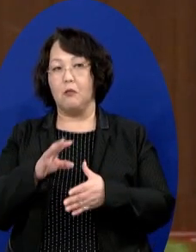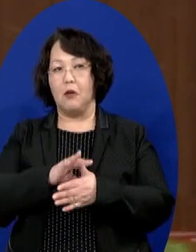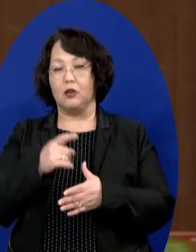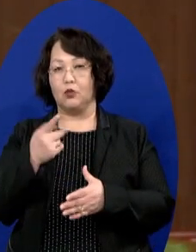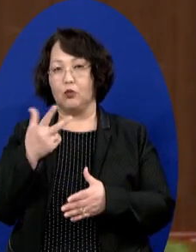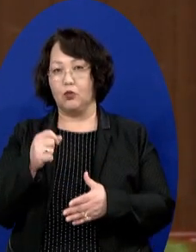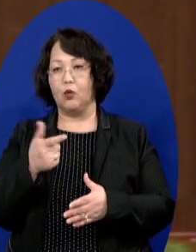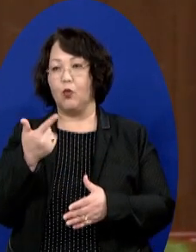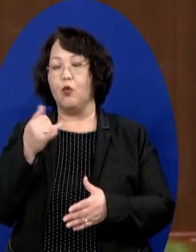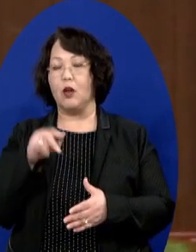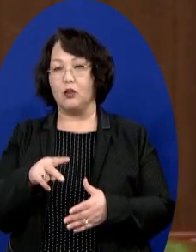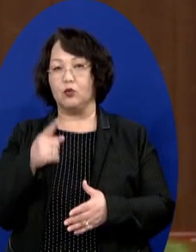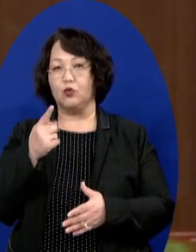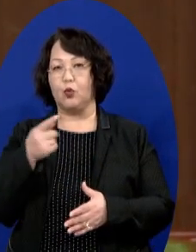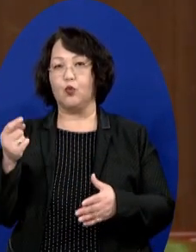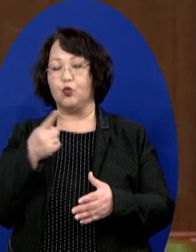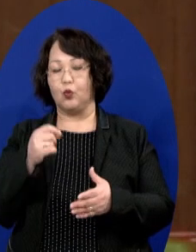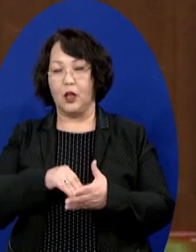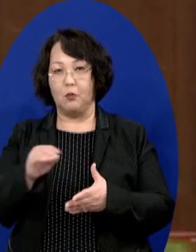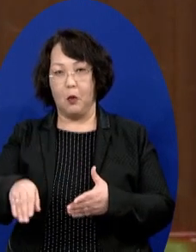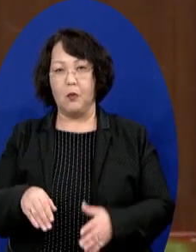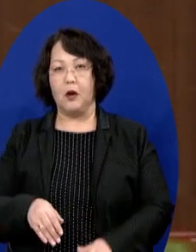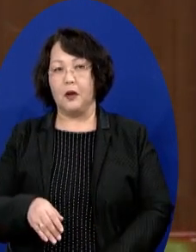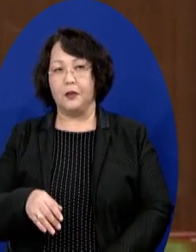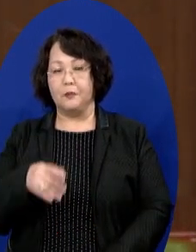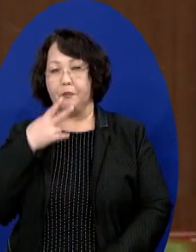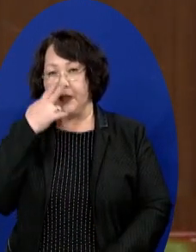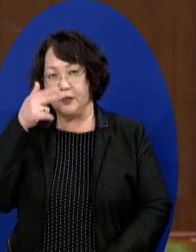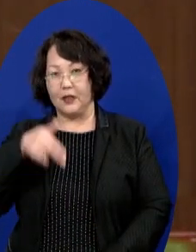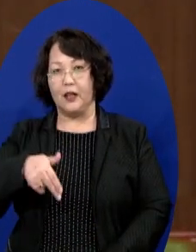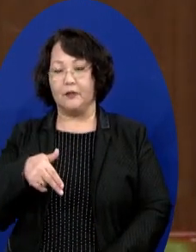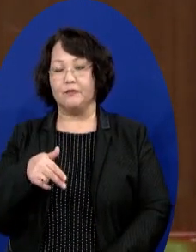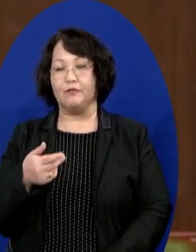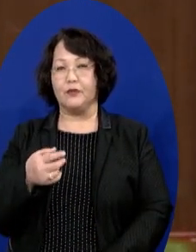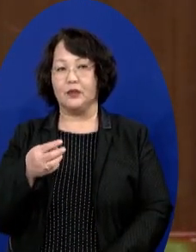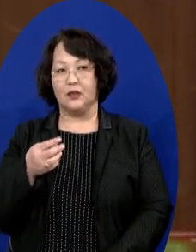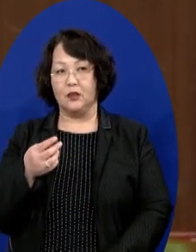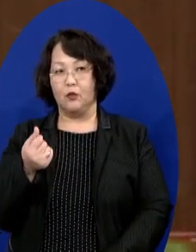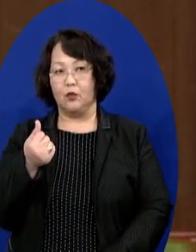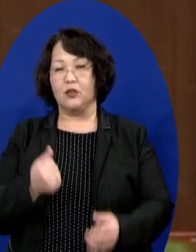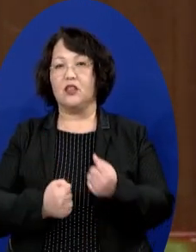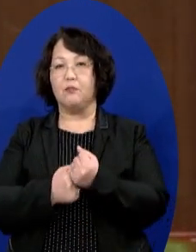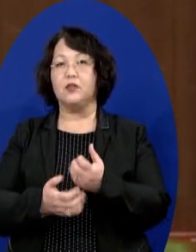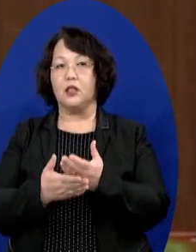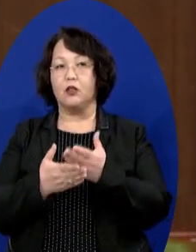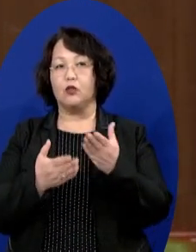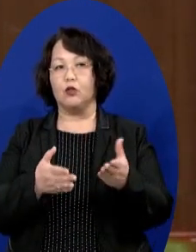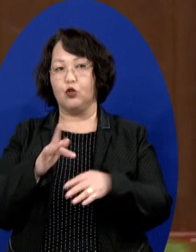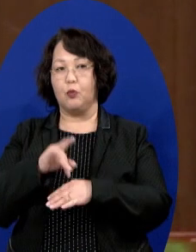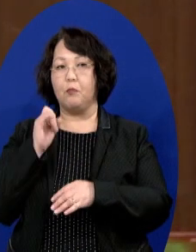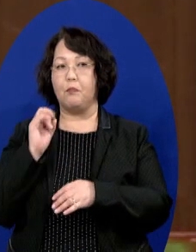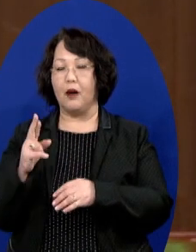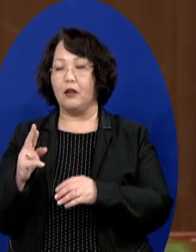дээр 100 тэрбум. За шатхуун дээр бид нэр одоо үндсэндээ татаас өгч явж байна гэж ойлгож байна. Төв банктай